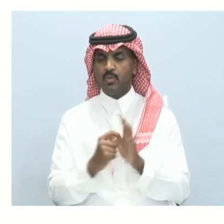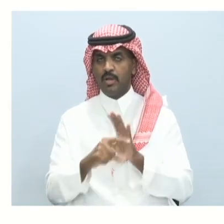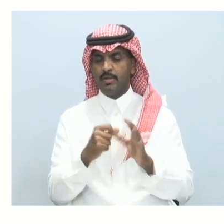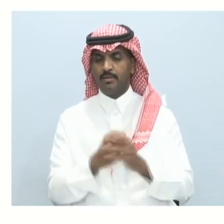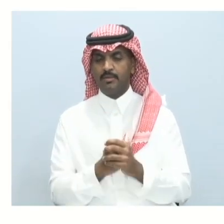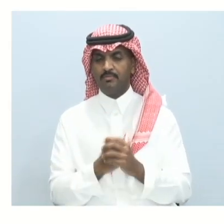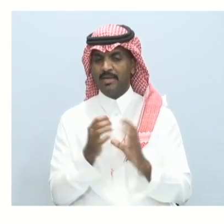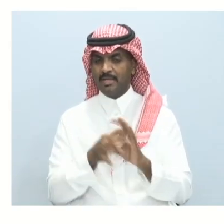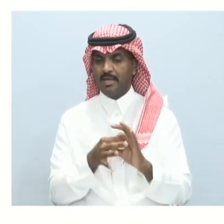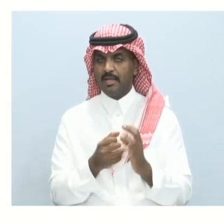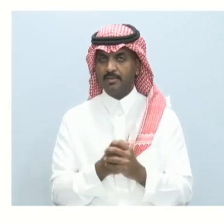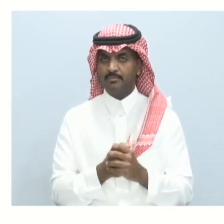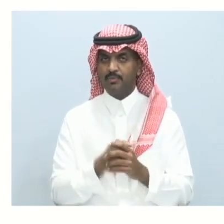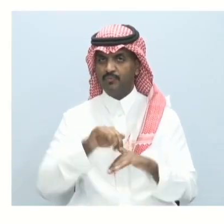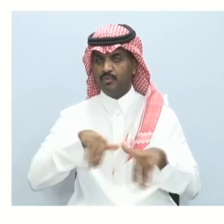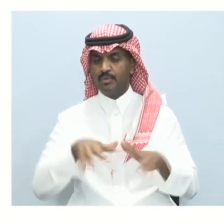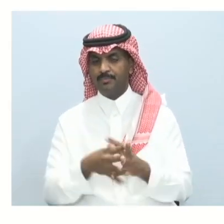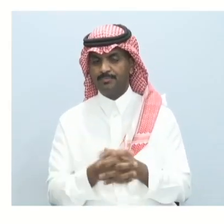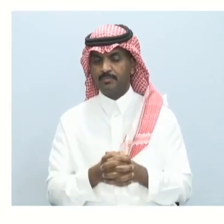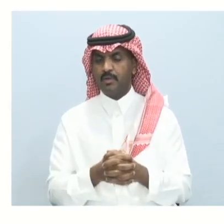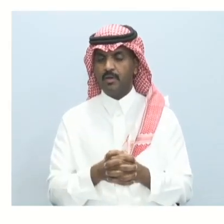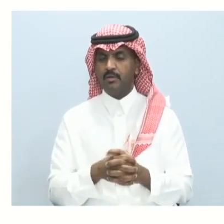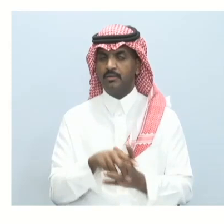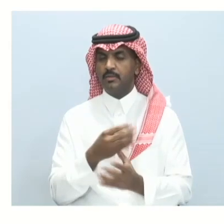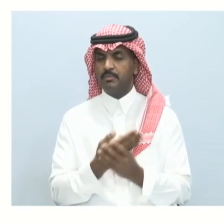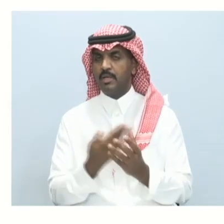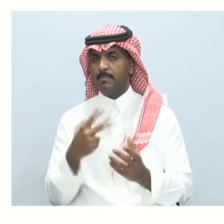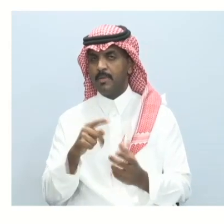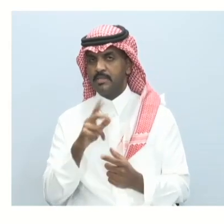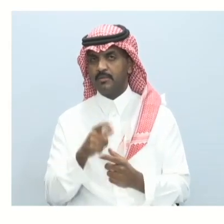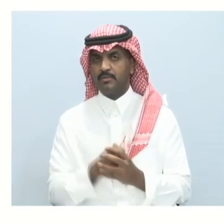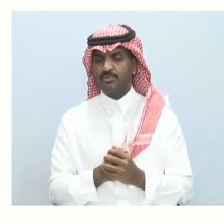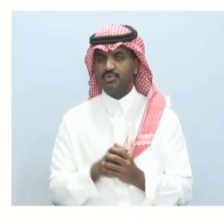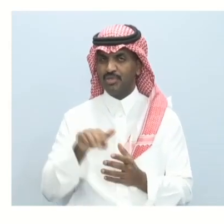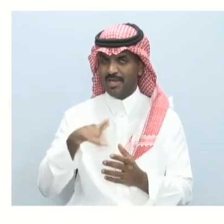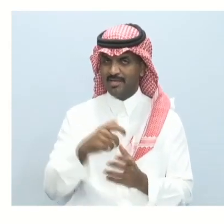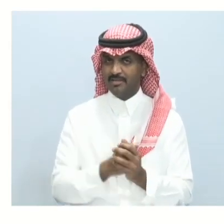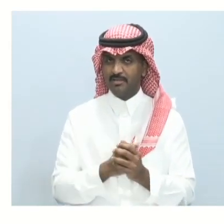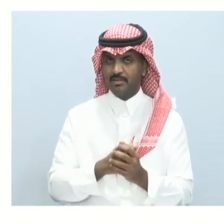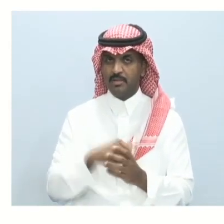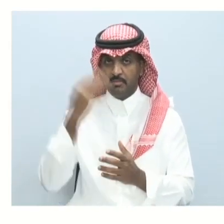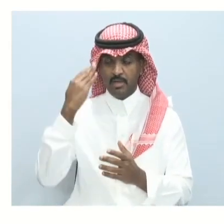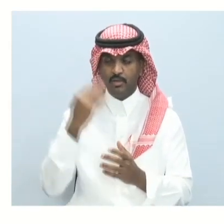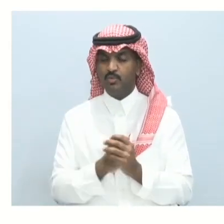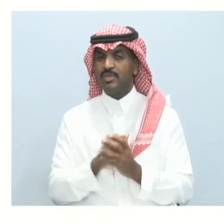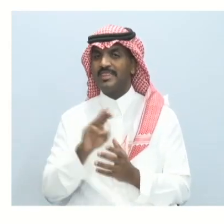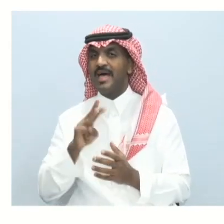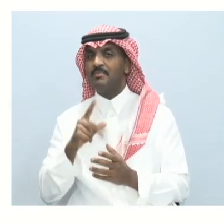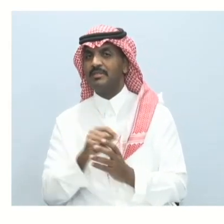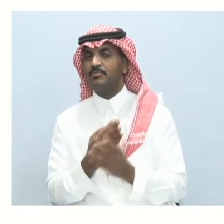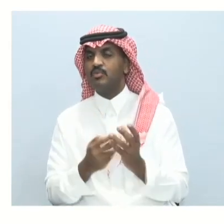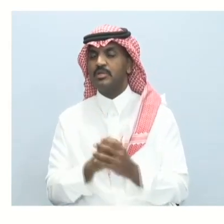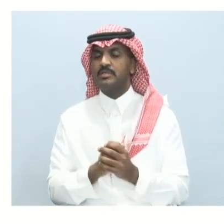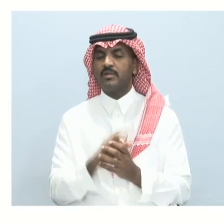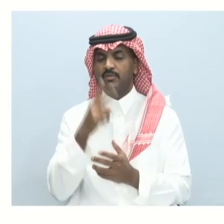يتعلق بهذه الفرقه عن ابن عباس رضي الله عنهما قال جاءت امراه ثابت ابن قيس رضي الله عنه الى رسول الله